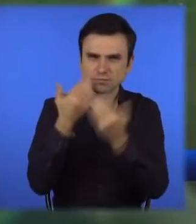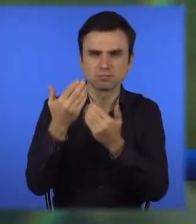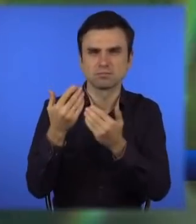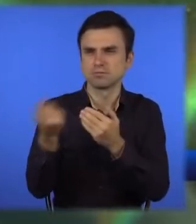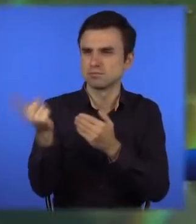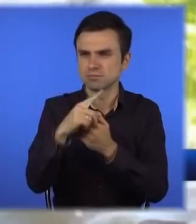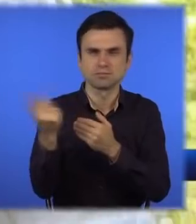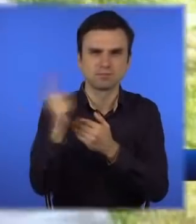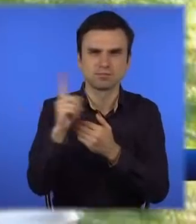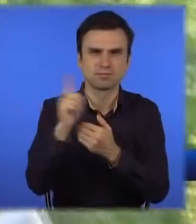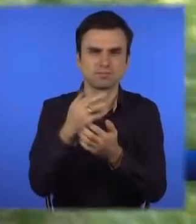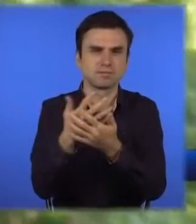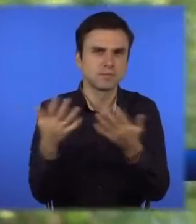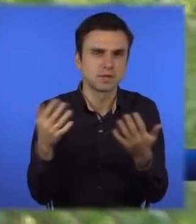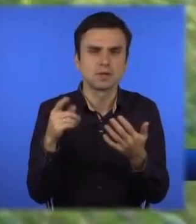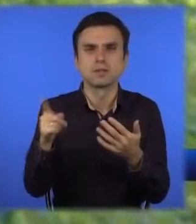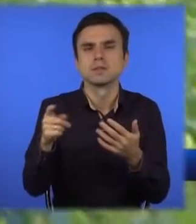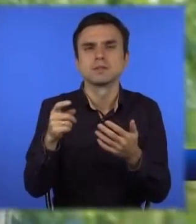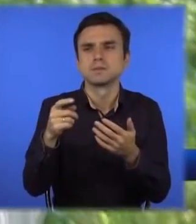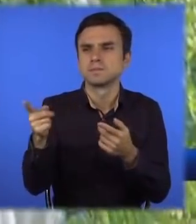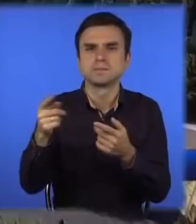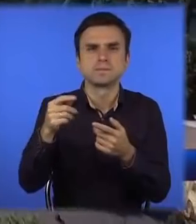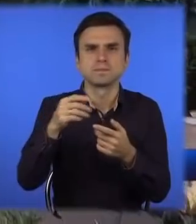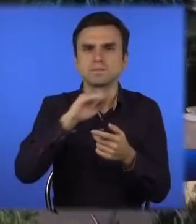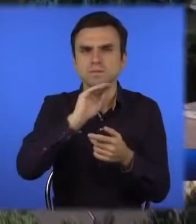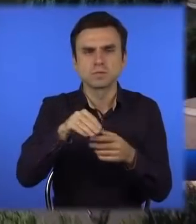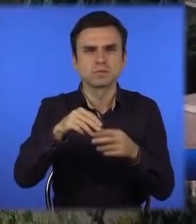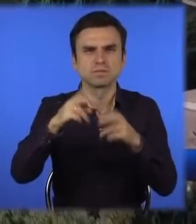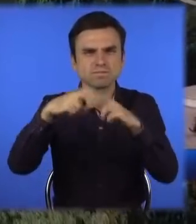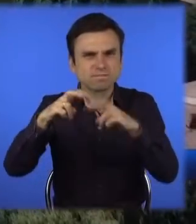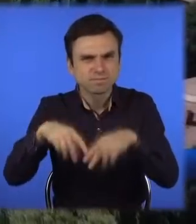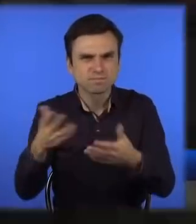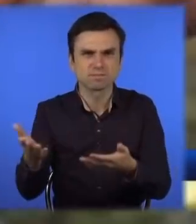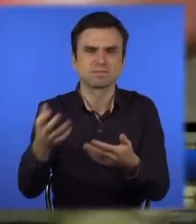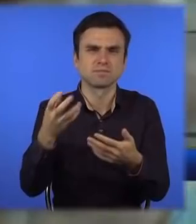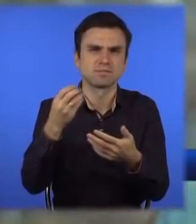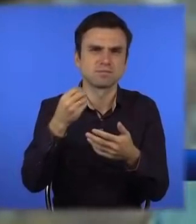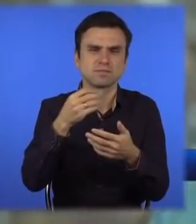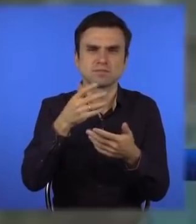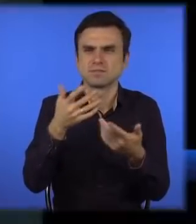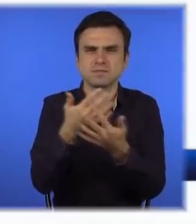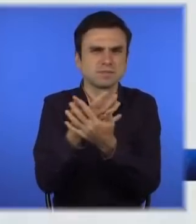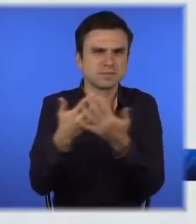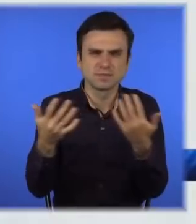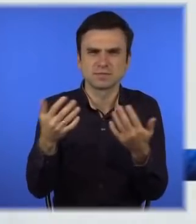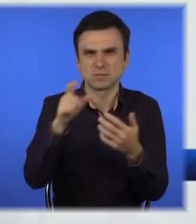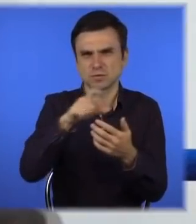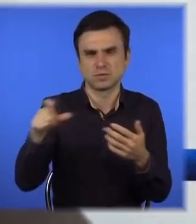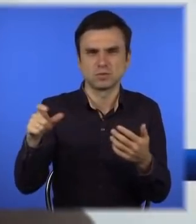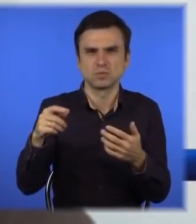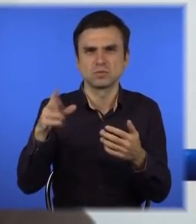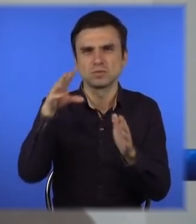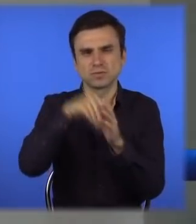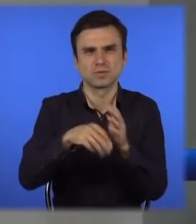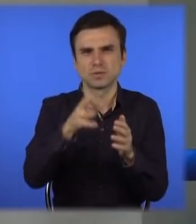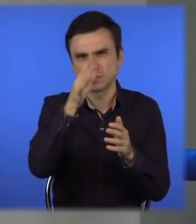шокуюча правда, експертні дослідження, прискіпливі інспекції, унікальні експерименти та викривальний гумор. Всі секрети